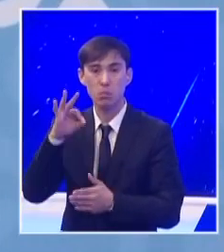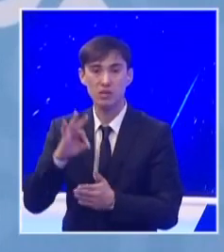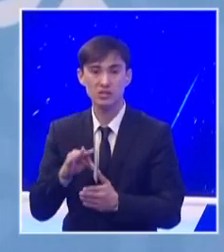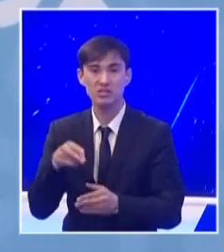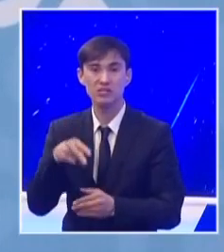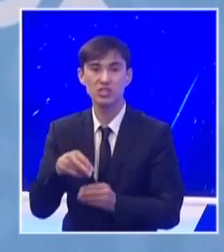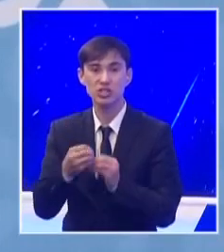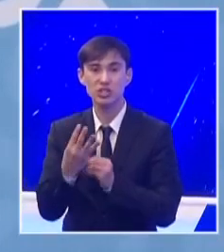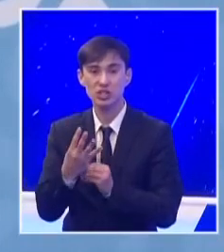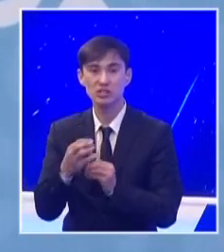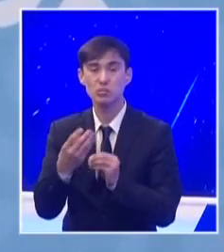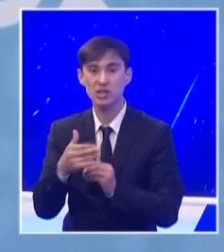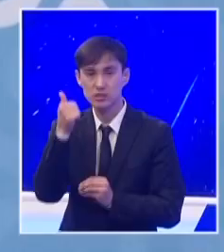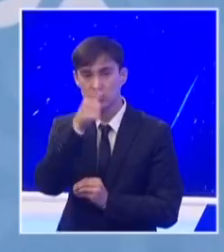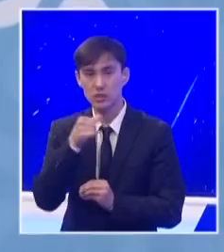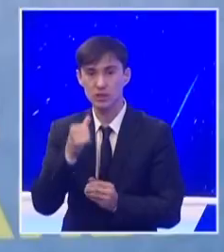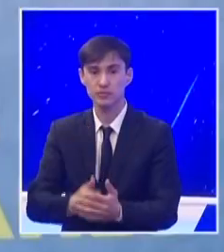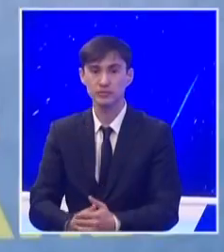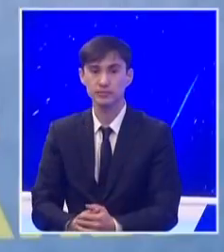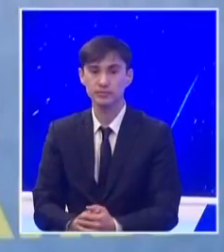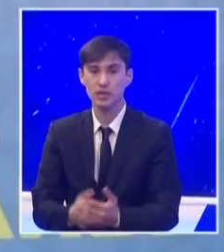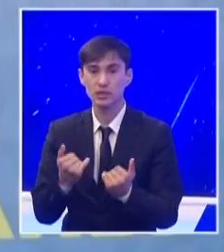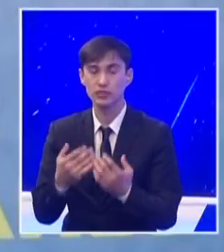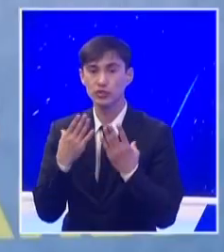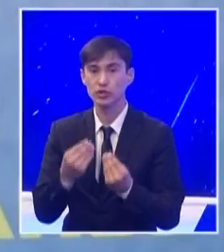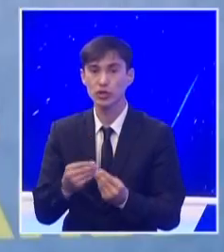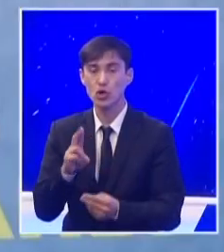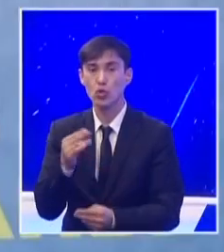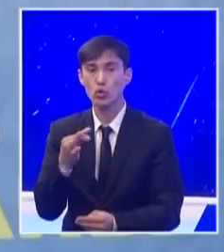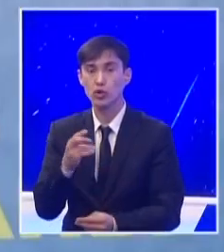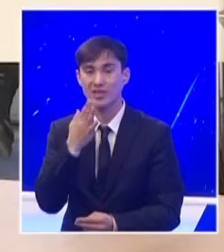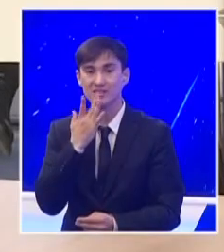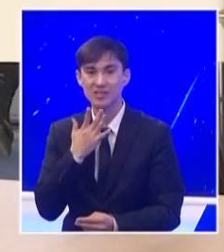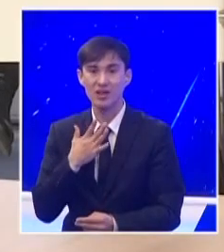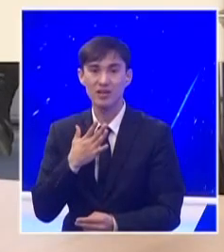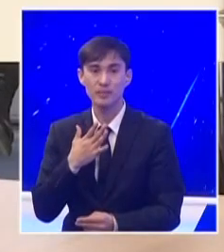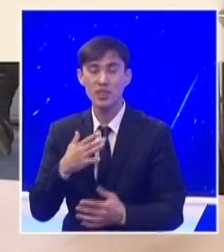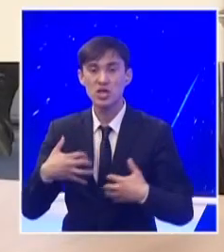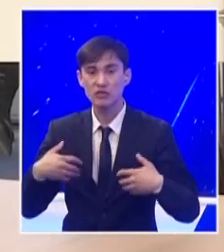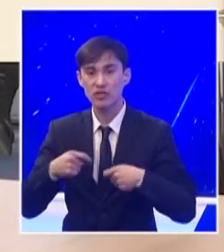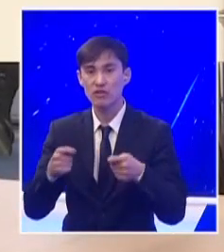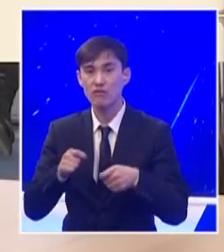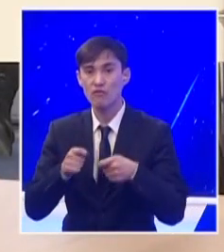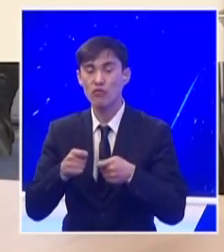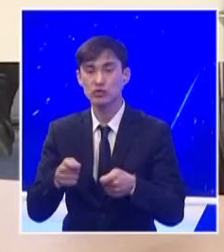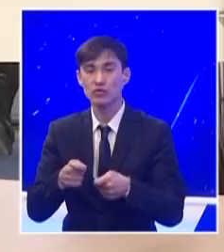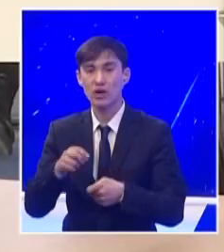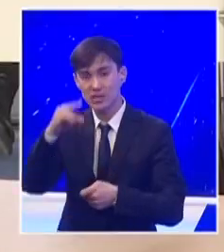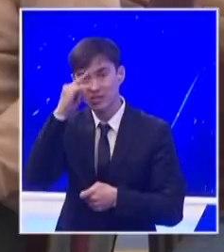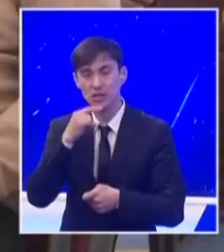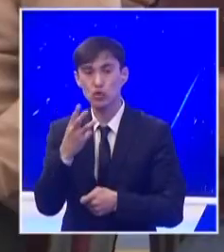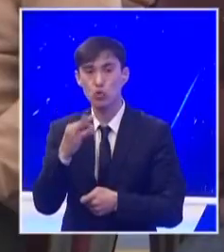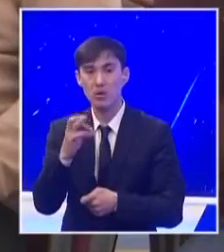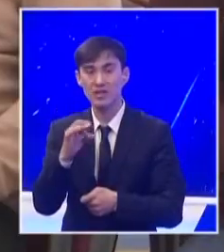в 2014-2015 годах. На сегодняшний день Курултай Национальной ассоциации животноводов Казахстана «Шопаната»